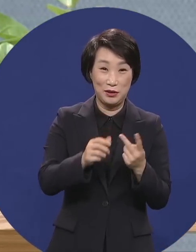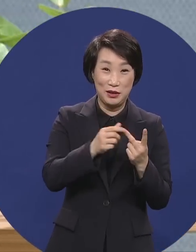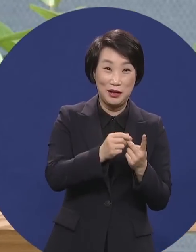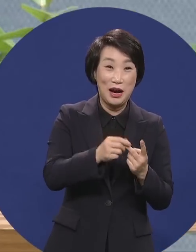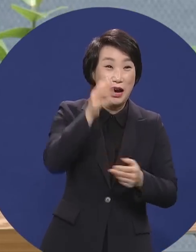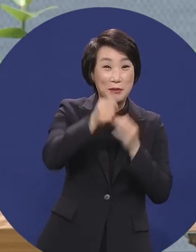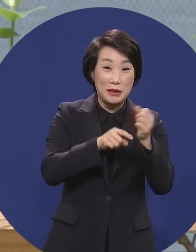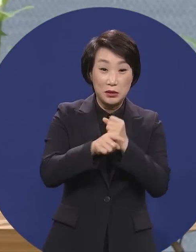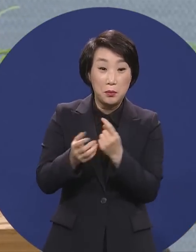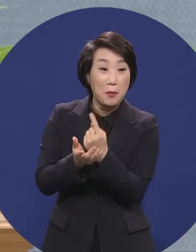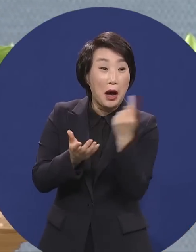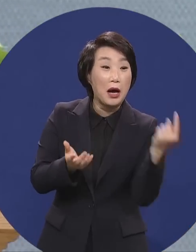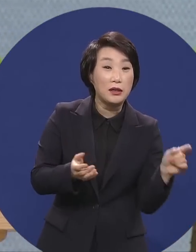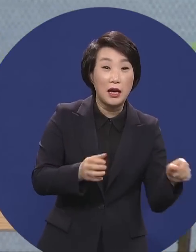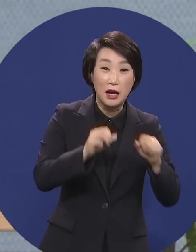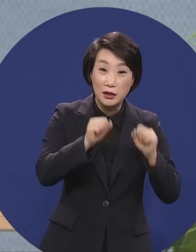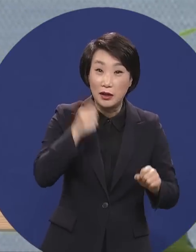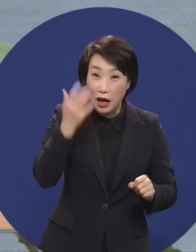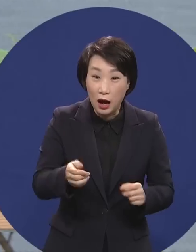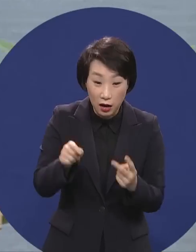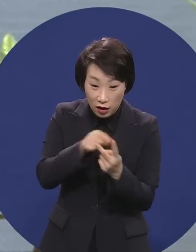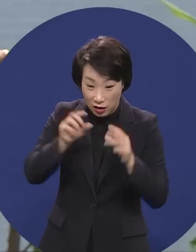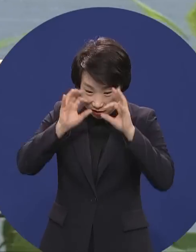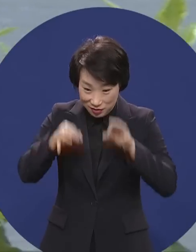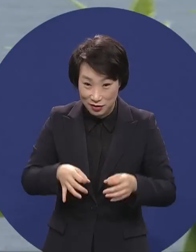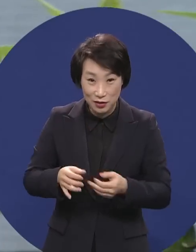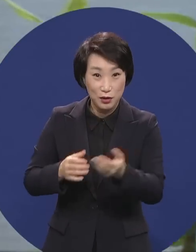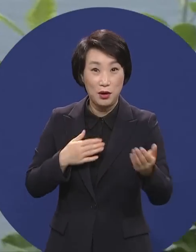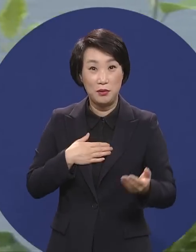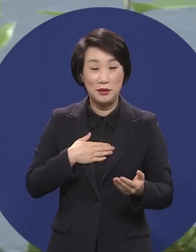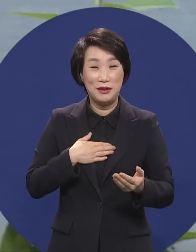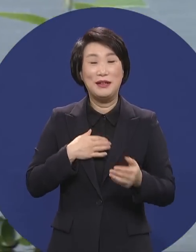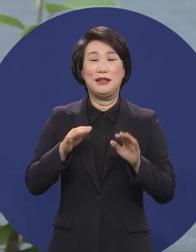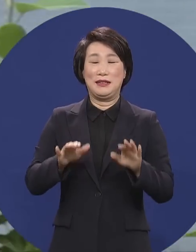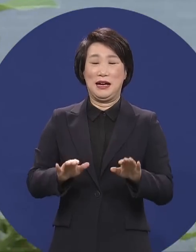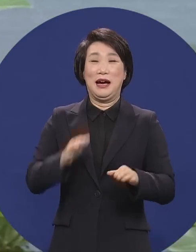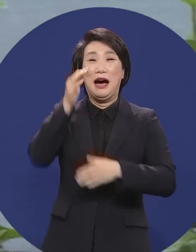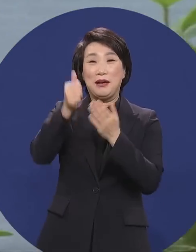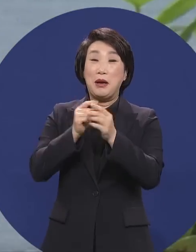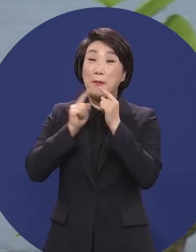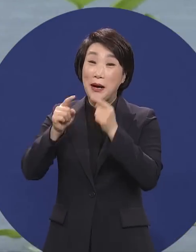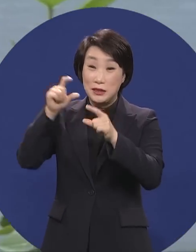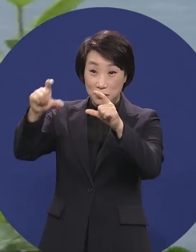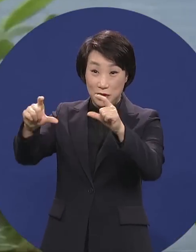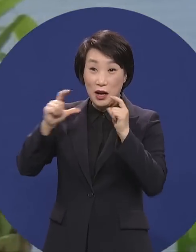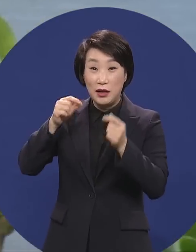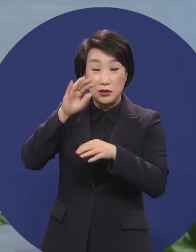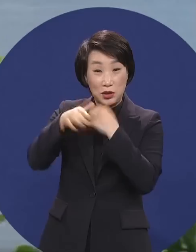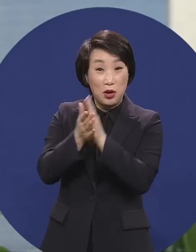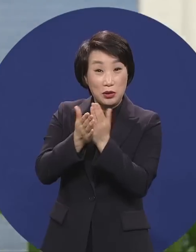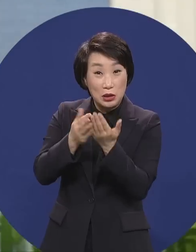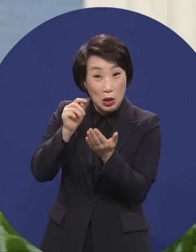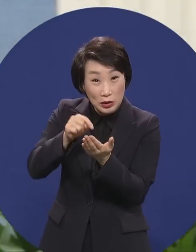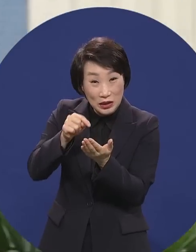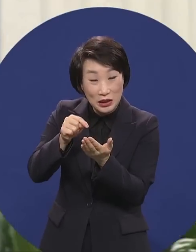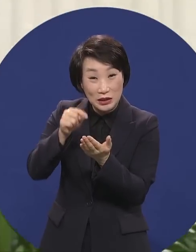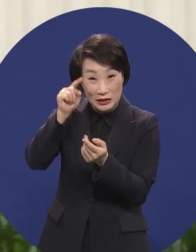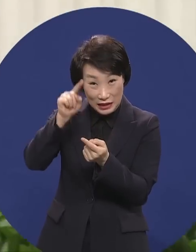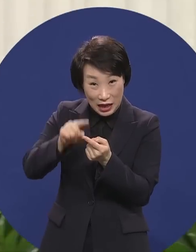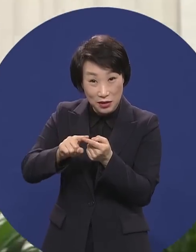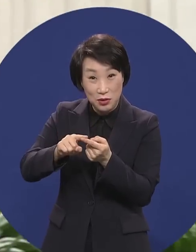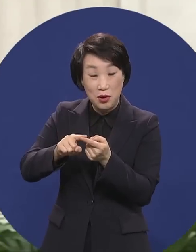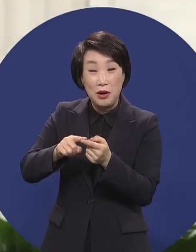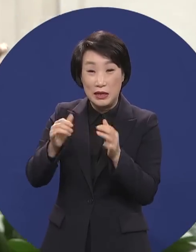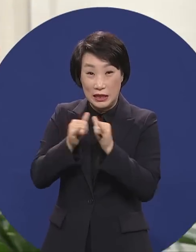뜻 밖에 있느냐 다시 말해서 하나님께서 말씀하시는 성경이라고는